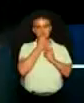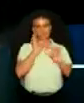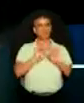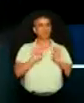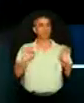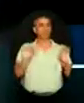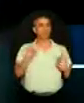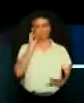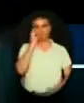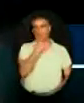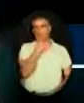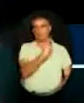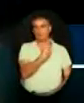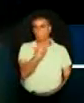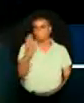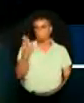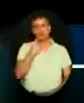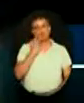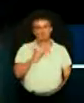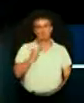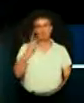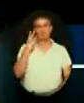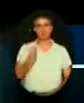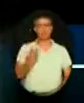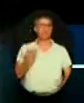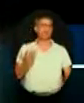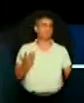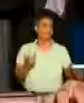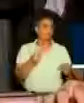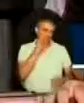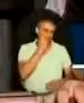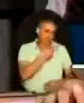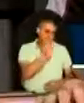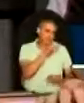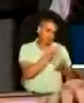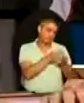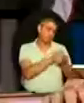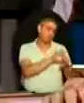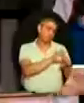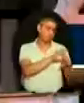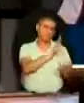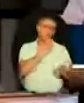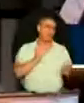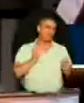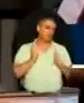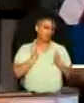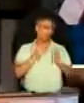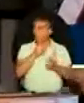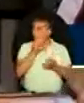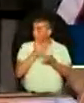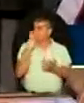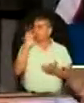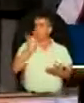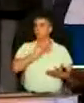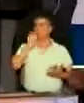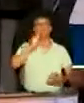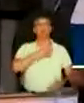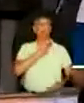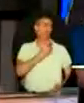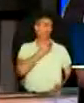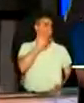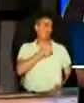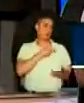מה שאומר ברק ורבים אחרים, אפשר היה טוב יותר. ברק בעיניי אדם זניח, זה ברור שזה הכל אישי, לא במקרה. הוא זניח, תראה איזה תשומת לב. הוא